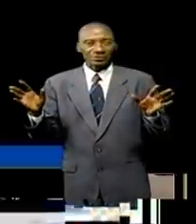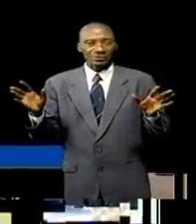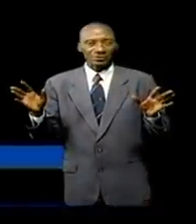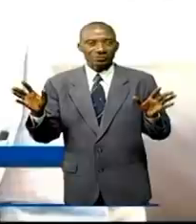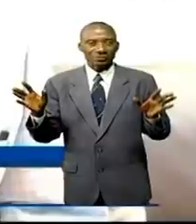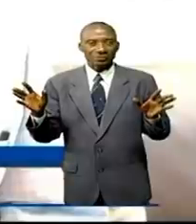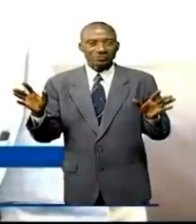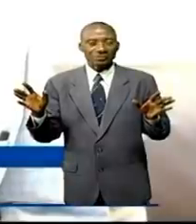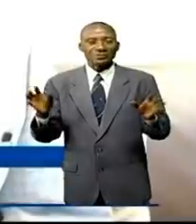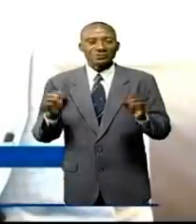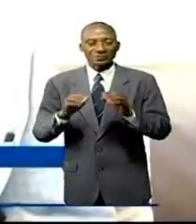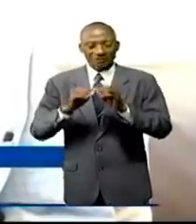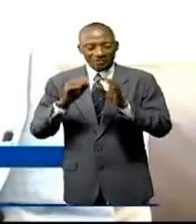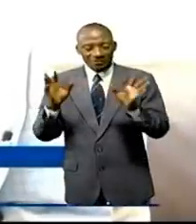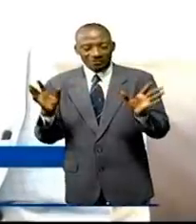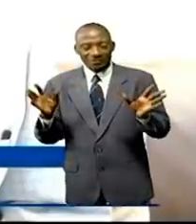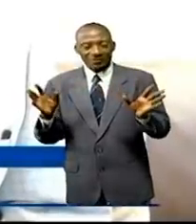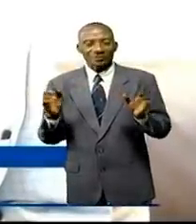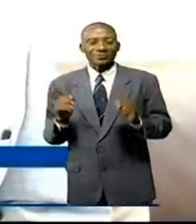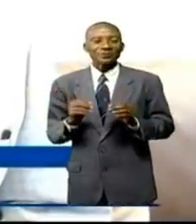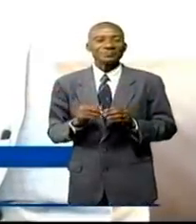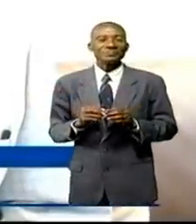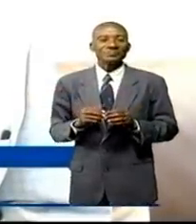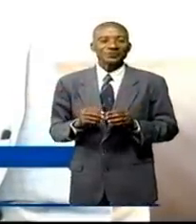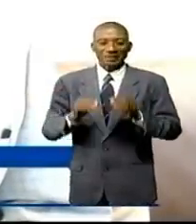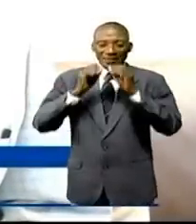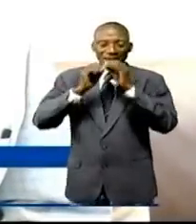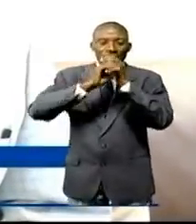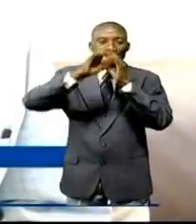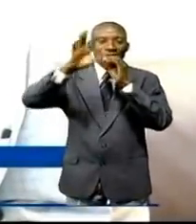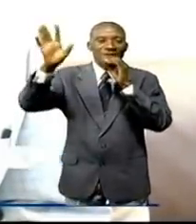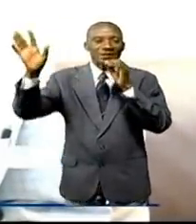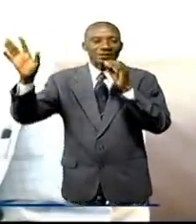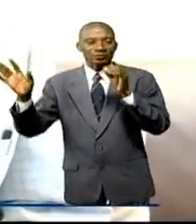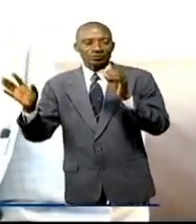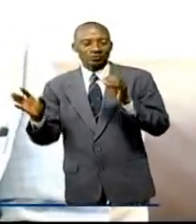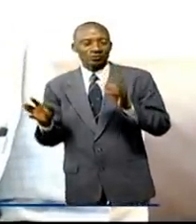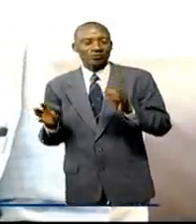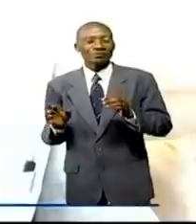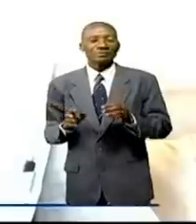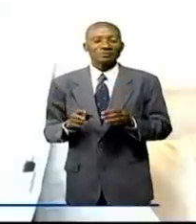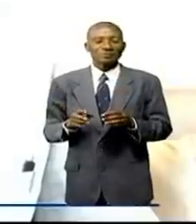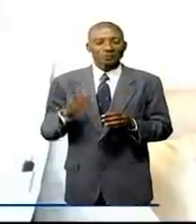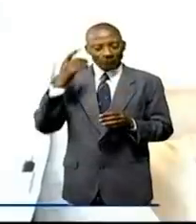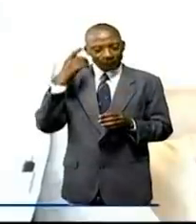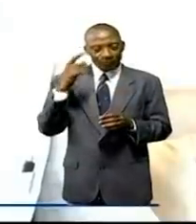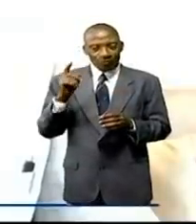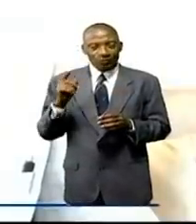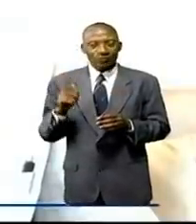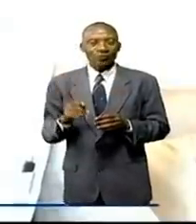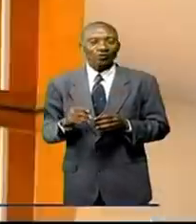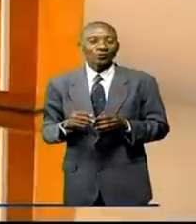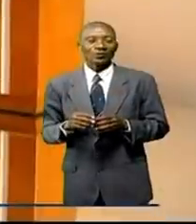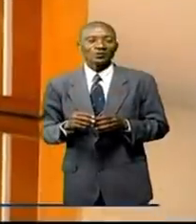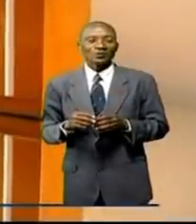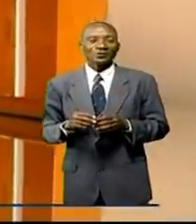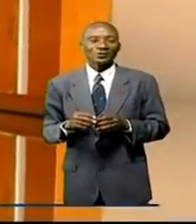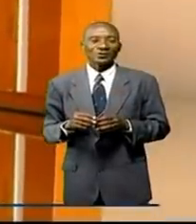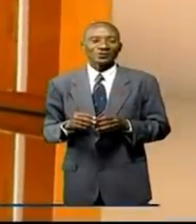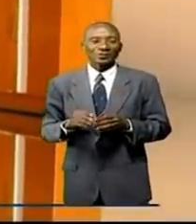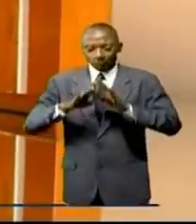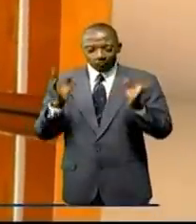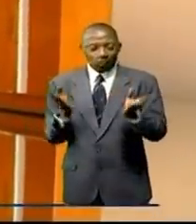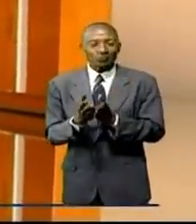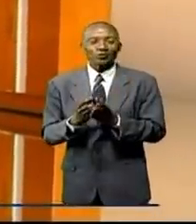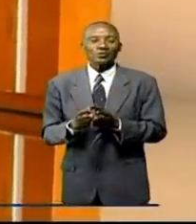éditions Académie de Louvain-la-Neuve en Belgique. La décentralisation a